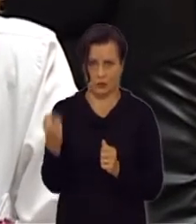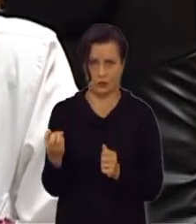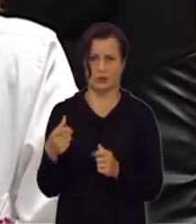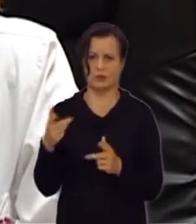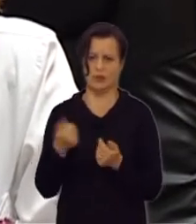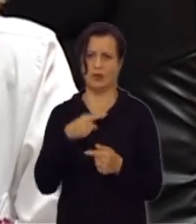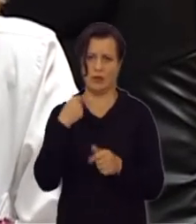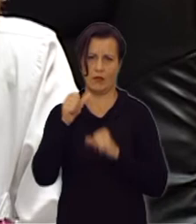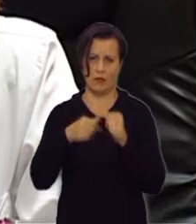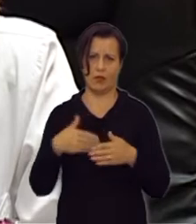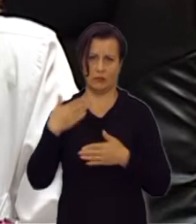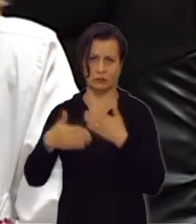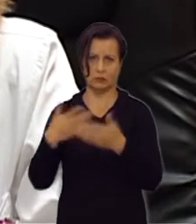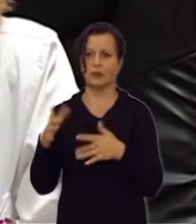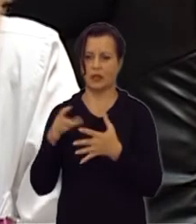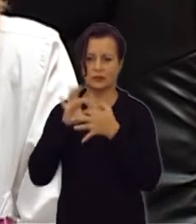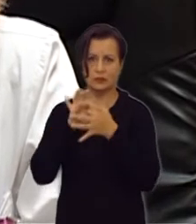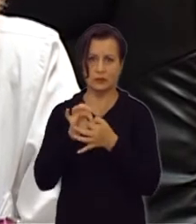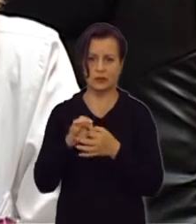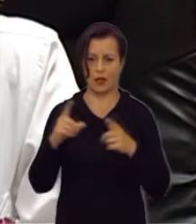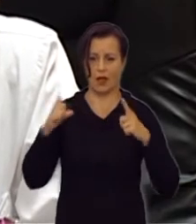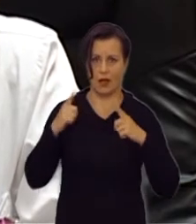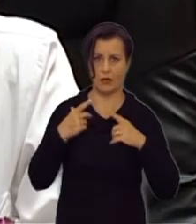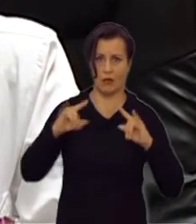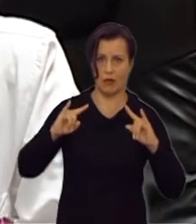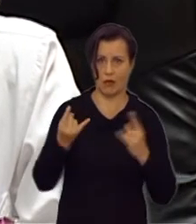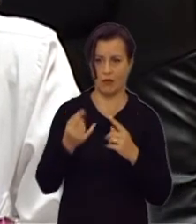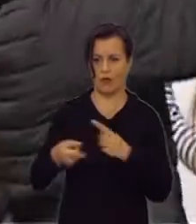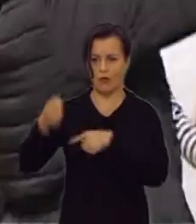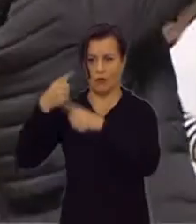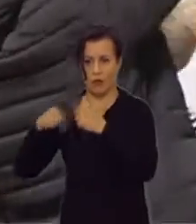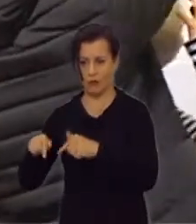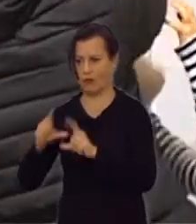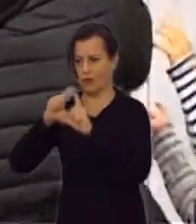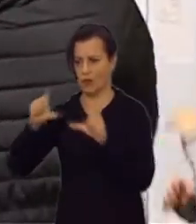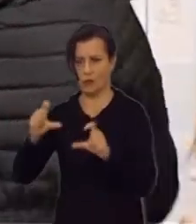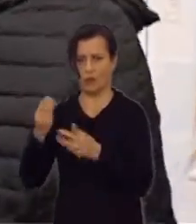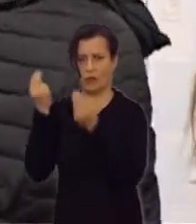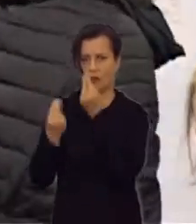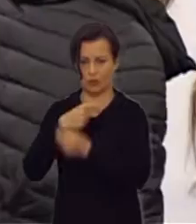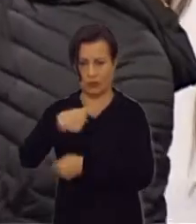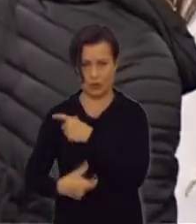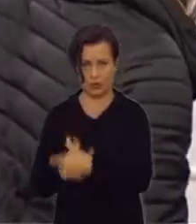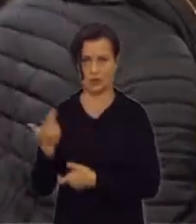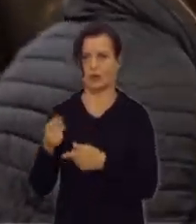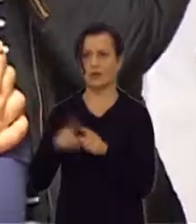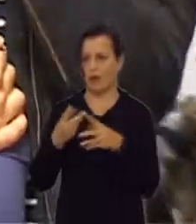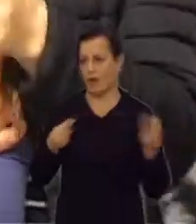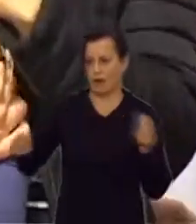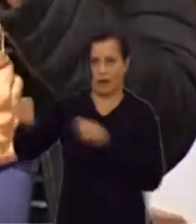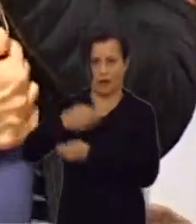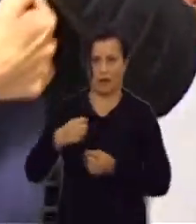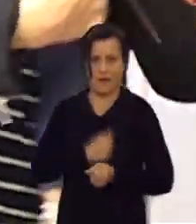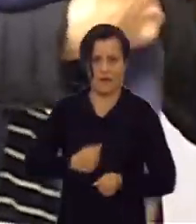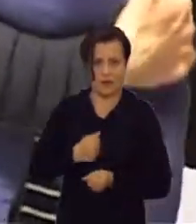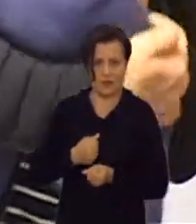ir tai yra susiję su tuo, kad vaikai po atostogų grįžta į mokyklas, į darželius, pasikeičia viens kito